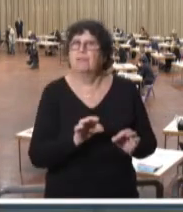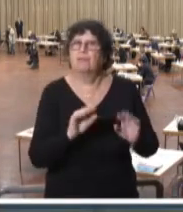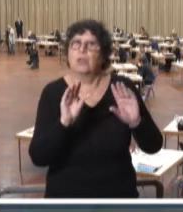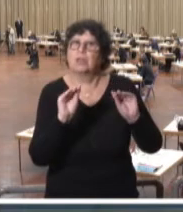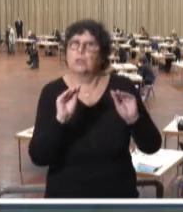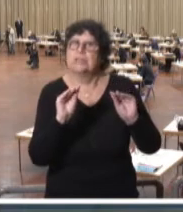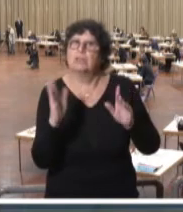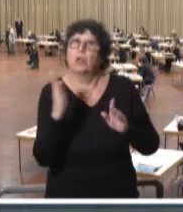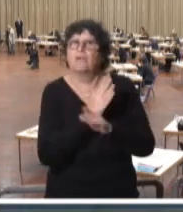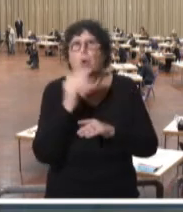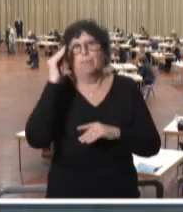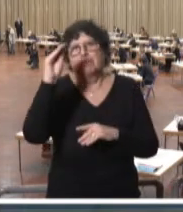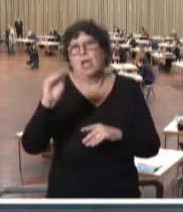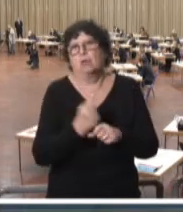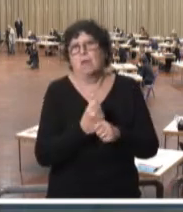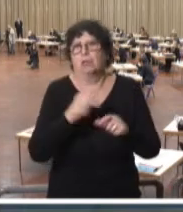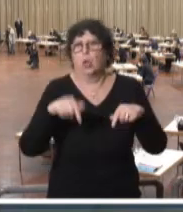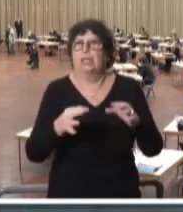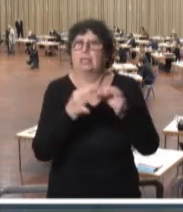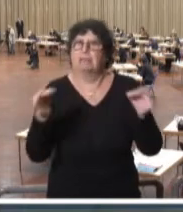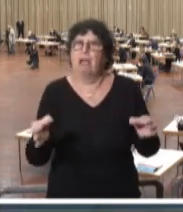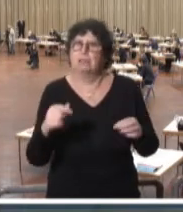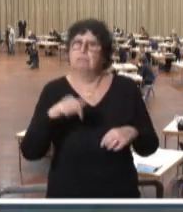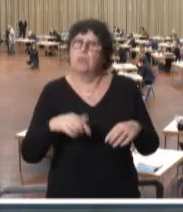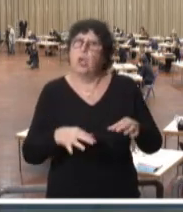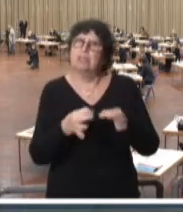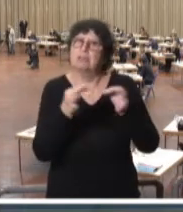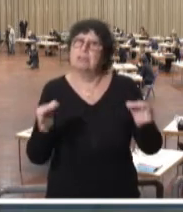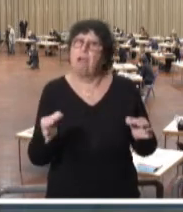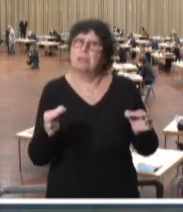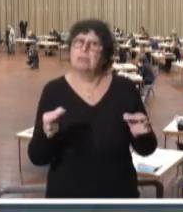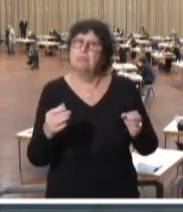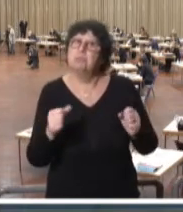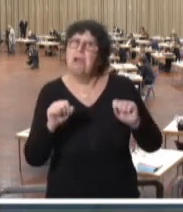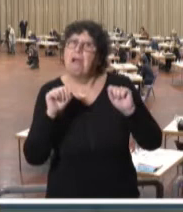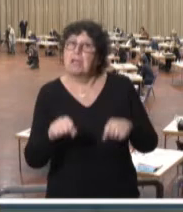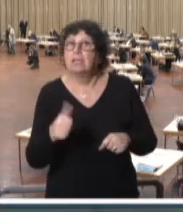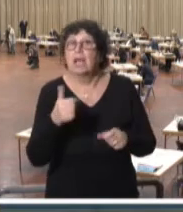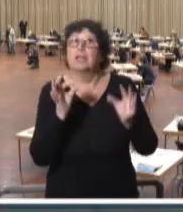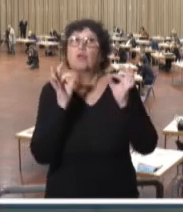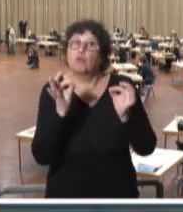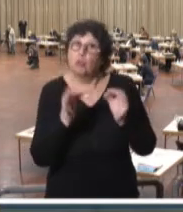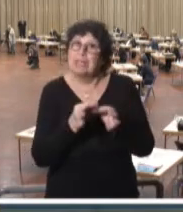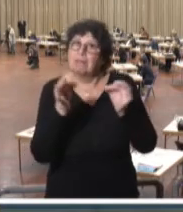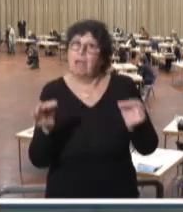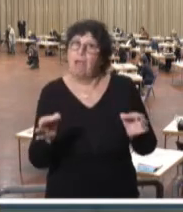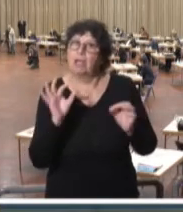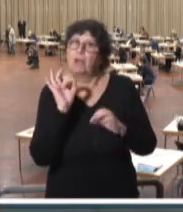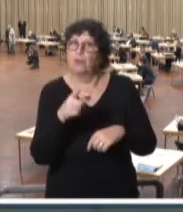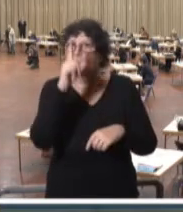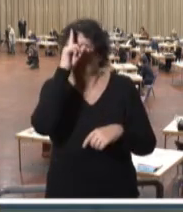eine Vorbemerkung zu machen zum heutigen Tag. Der heutige Tag kann ein guter Tag sein für